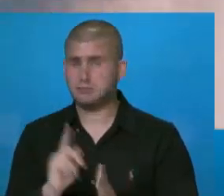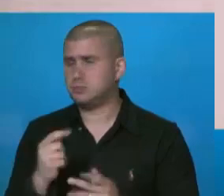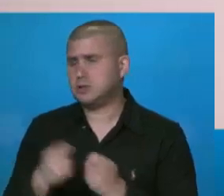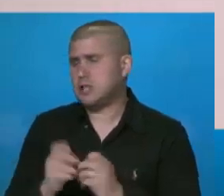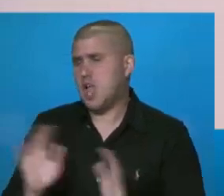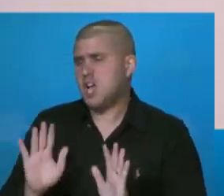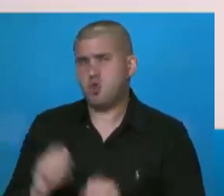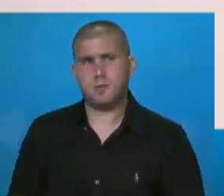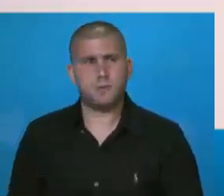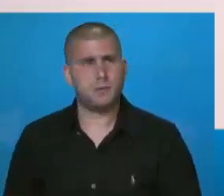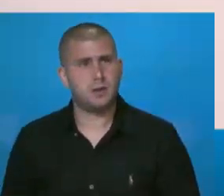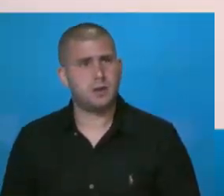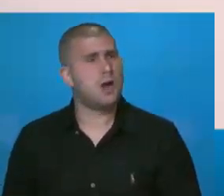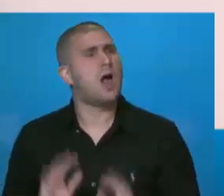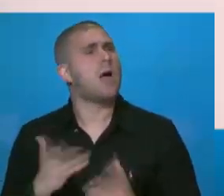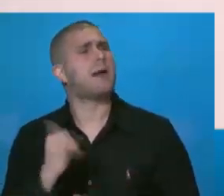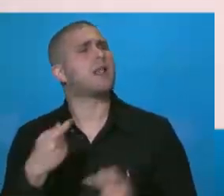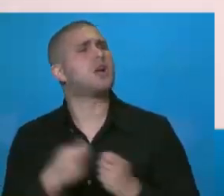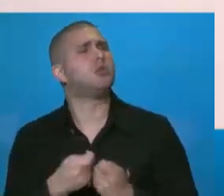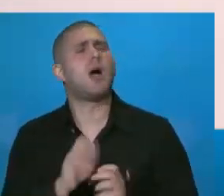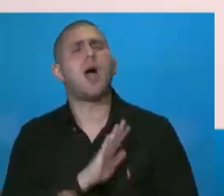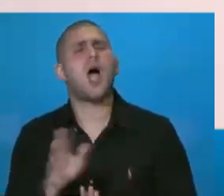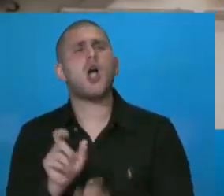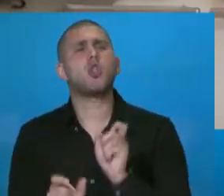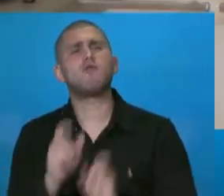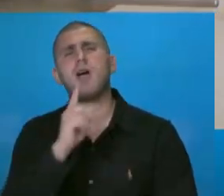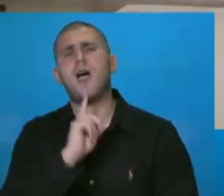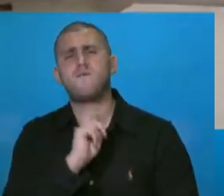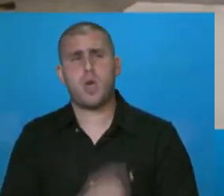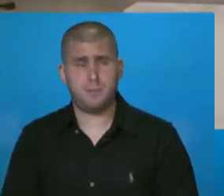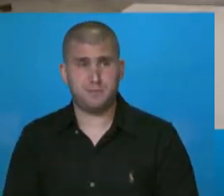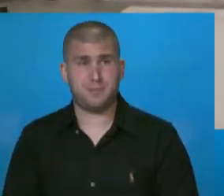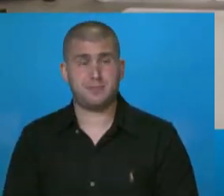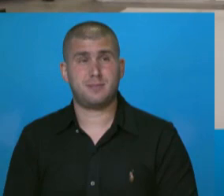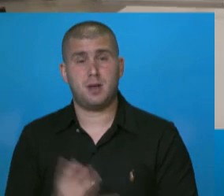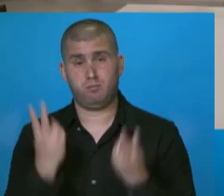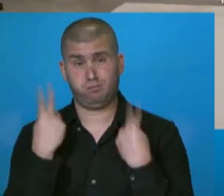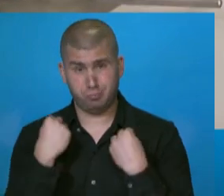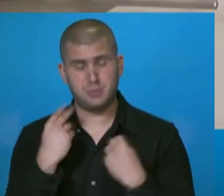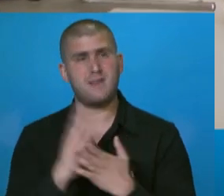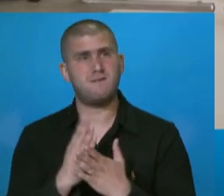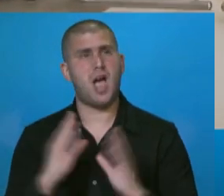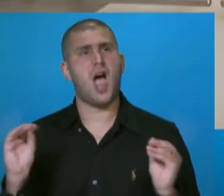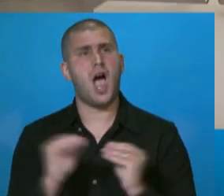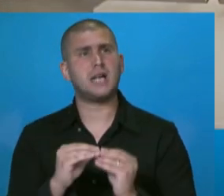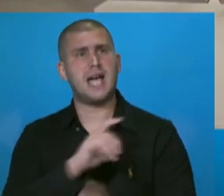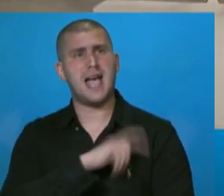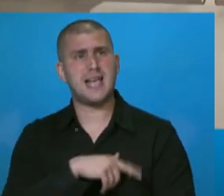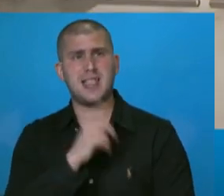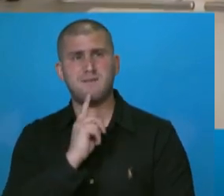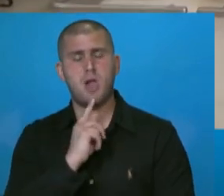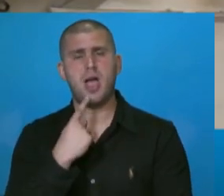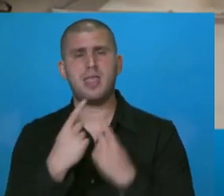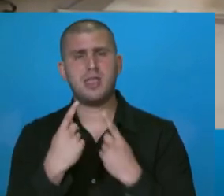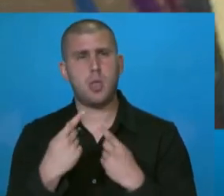לא קשור לזה. כן, אז למה זה קשור? רק תושבים מעפולה. בעצם ההתקפלות חסכה לעצמה עיריית עפולה את הדיון במניעי